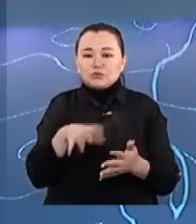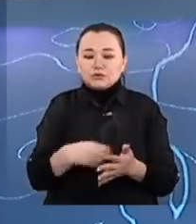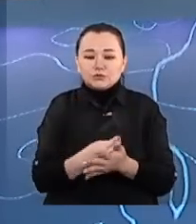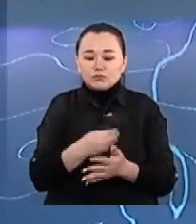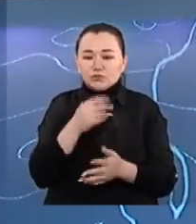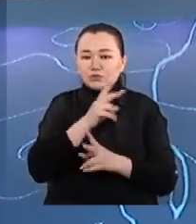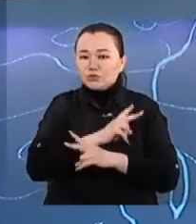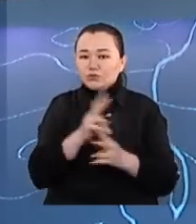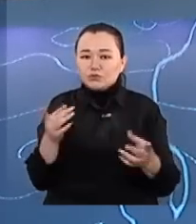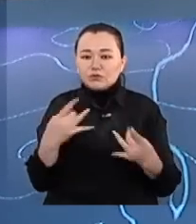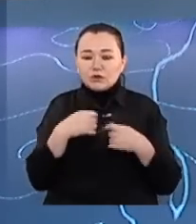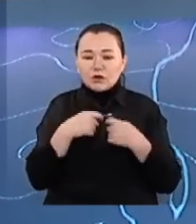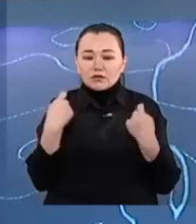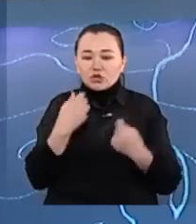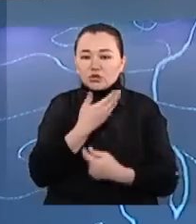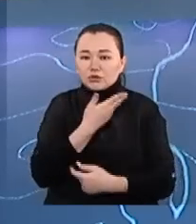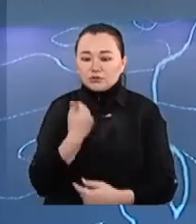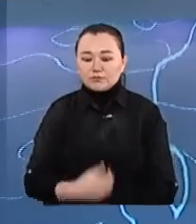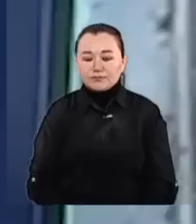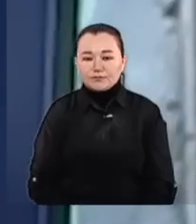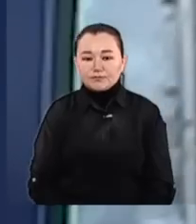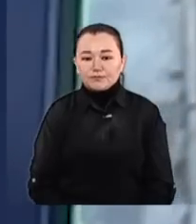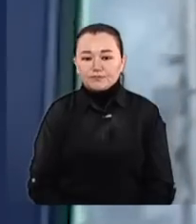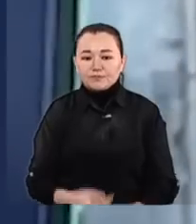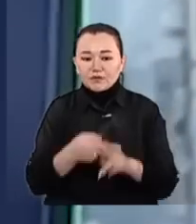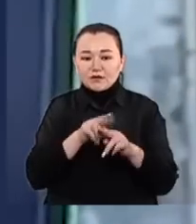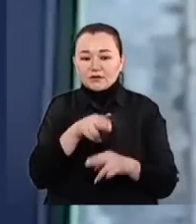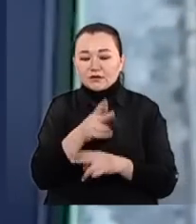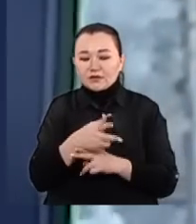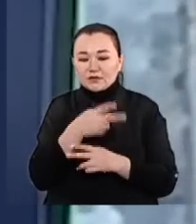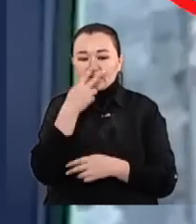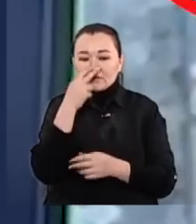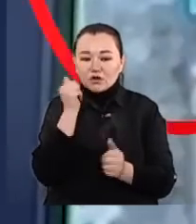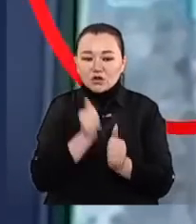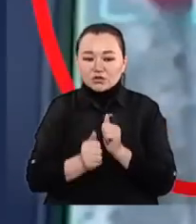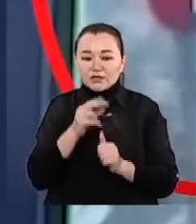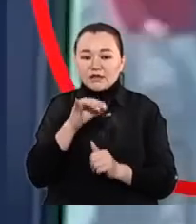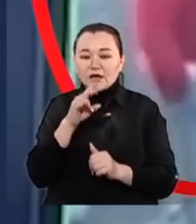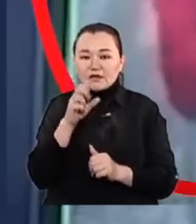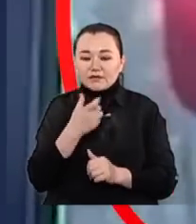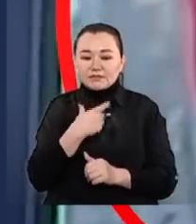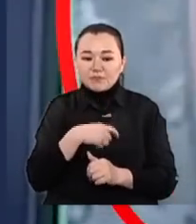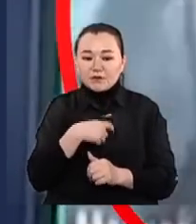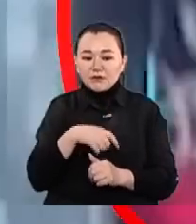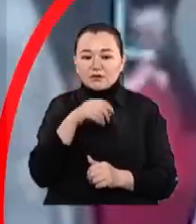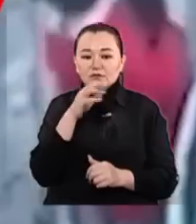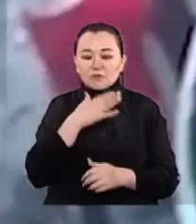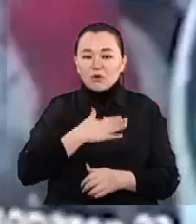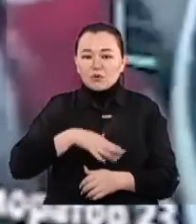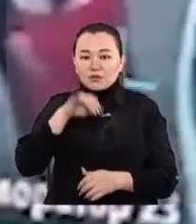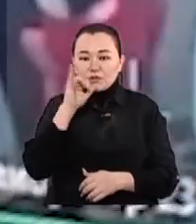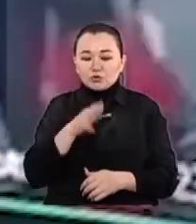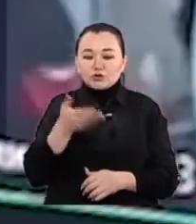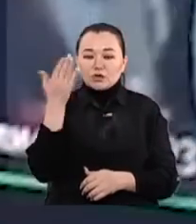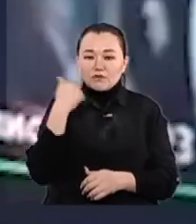дейін ешкім ашық айтпады деп отыр. Мына кадрларды көрген сайын Диана Сабазова өзін қоярға жер таппайды. Себебі